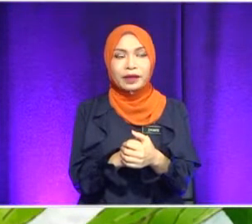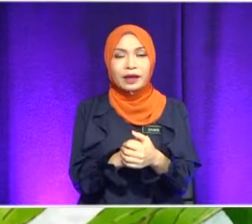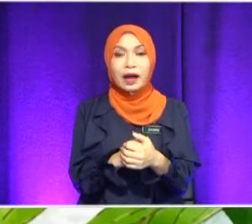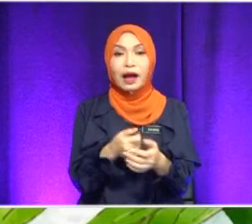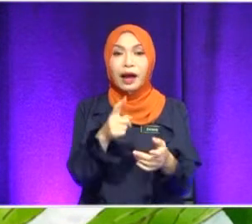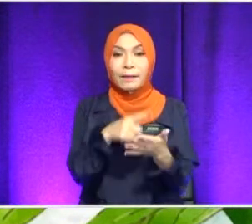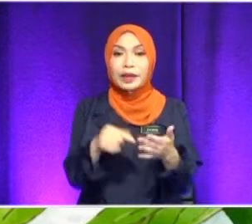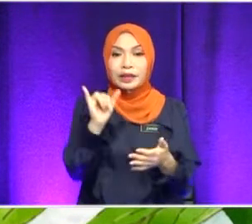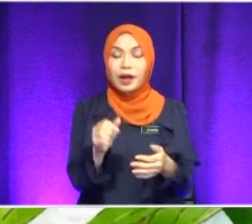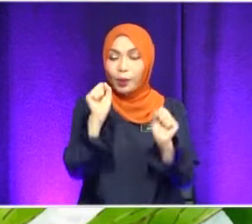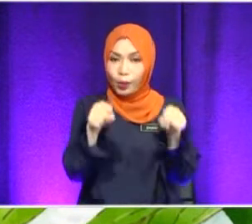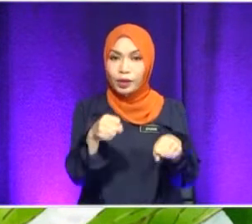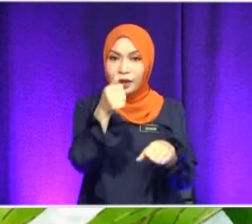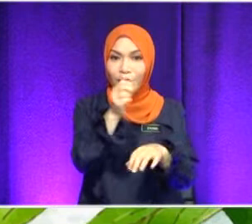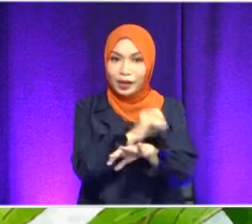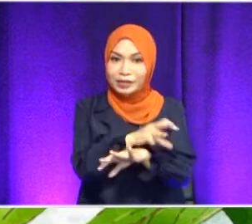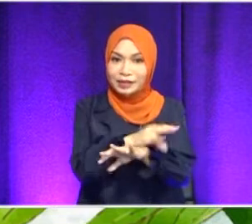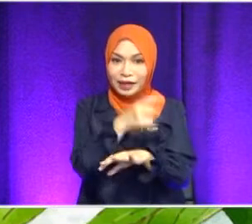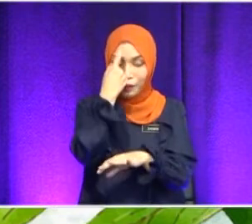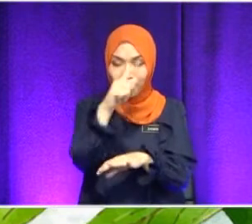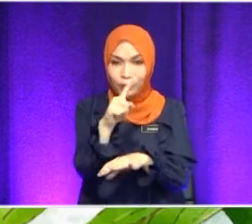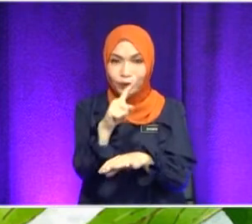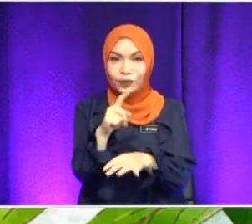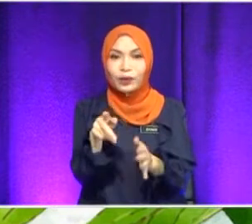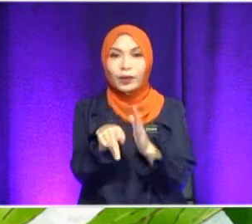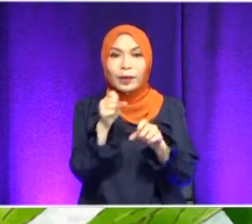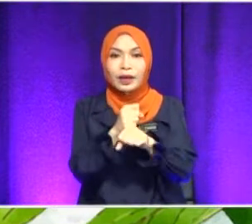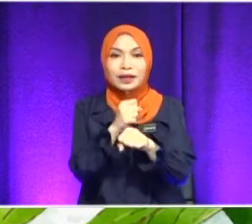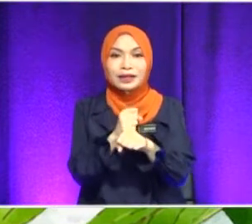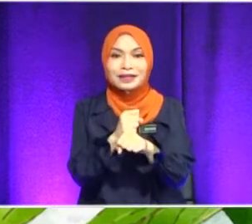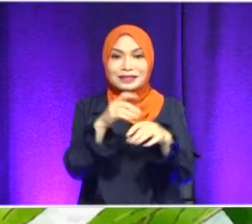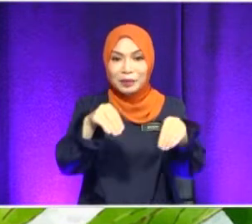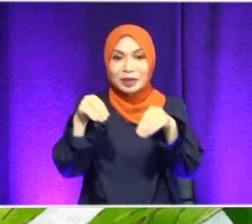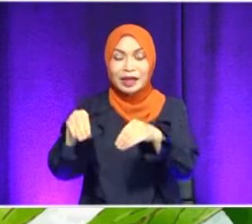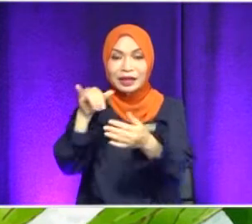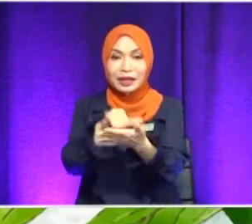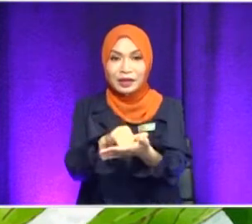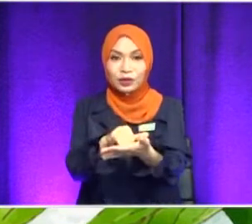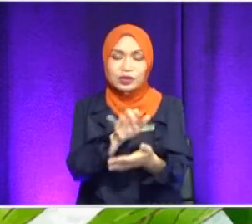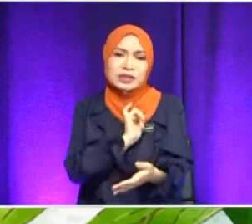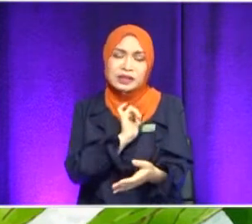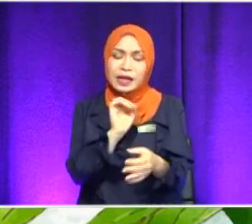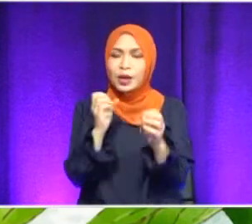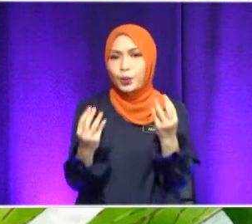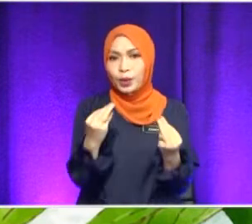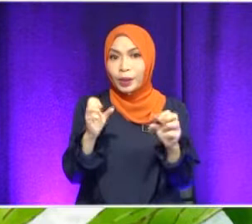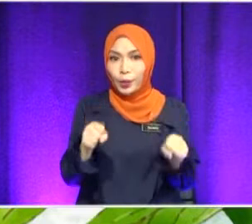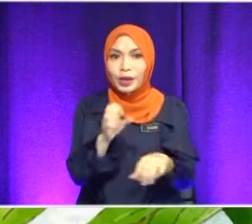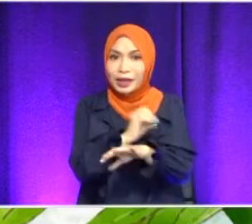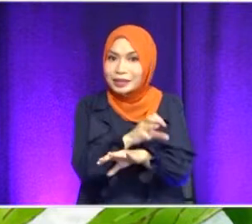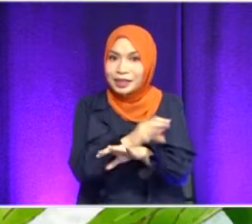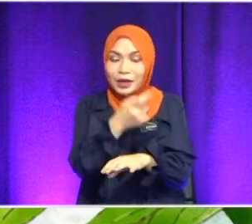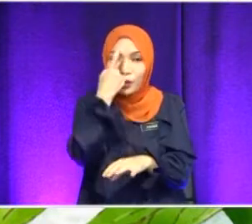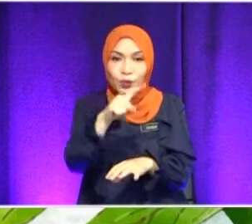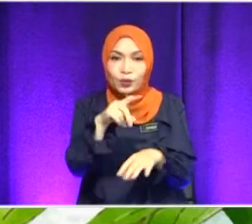sedikit lagi tubuhnya mungkin kaidah tanaman begini tanaman bergilir Oke kalau tanaman begini Hakim pokok